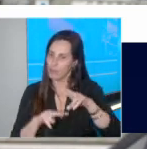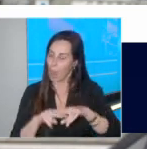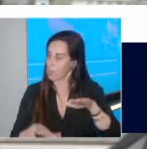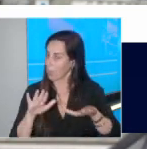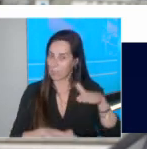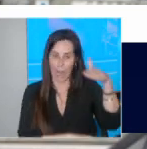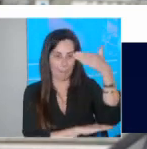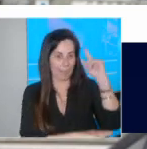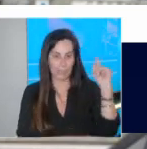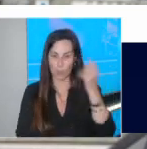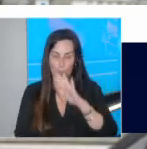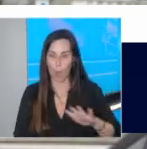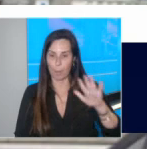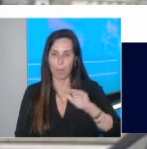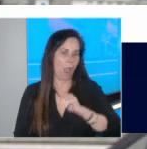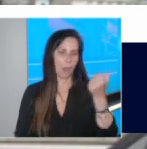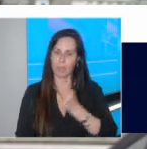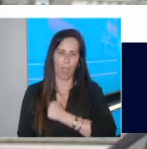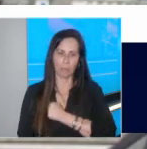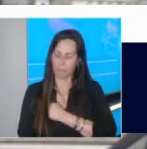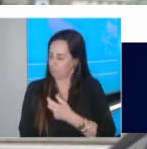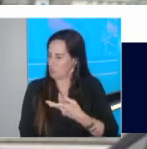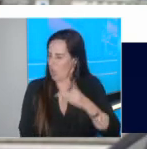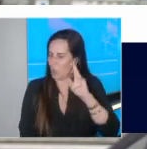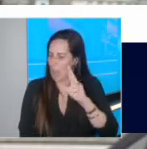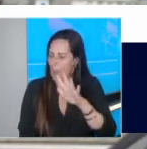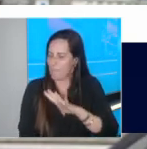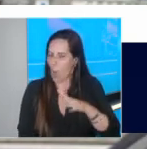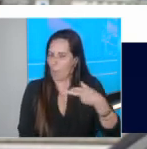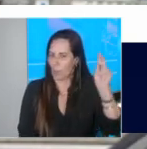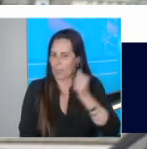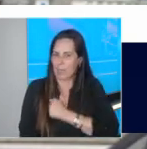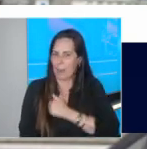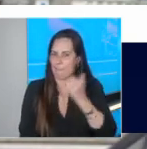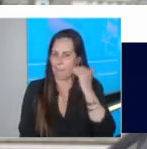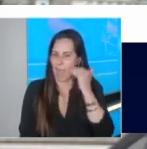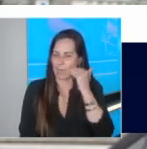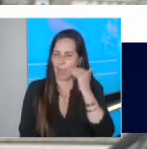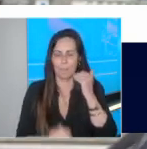יחסית למדינות המתועסות המערביות הכי דתית, הרבה יותר מהמדינות באירופה,